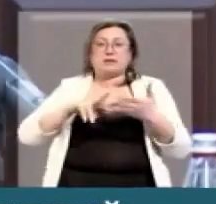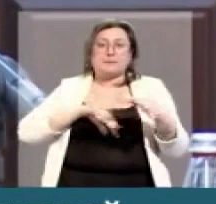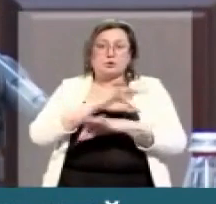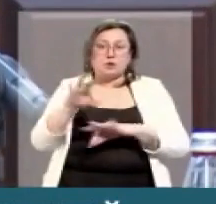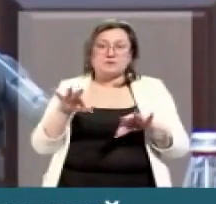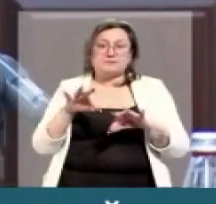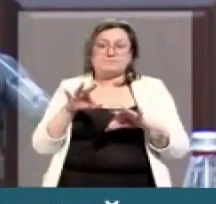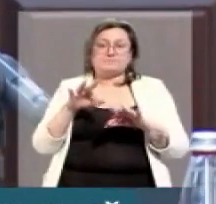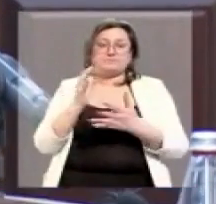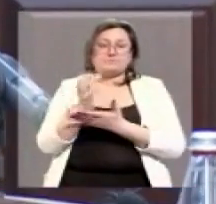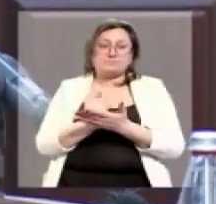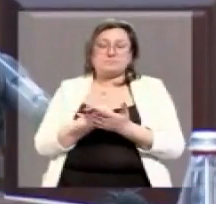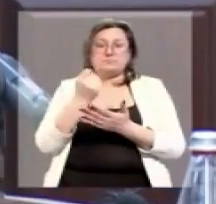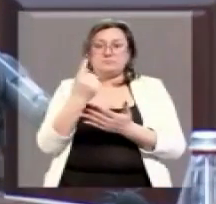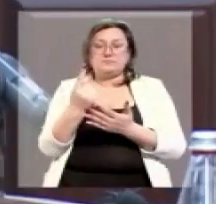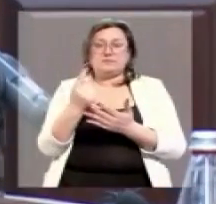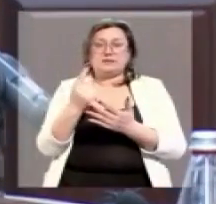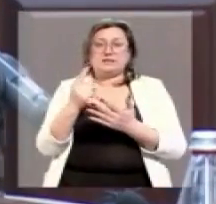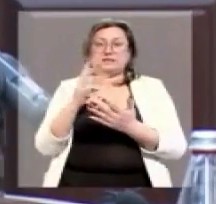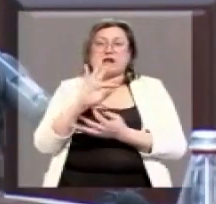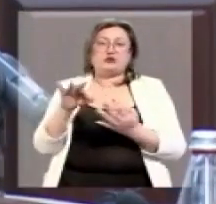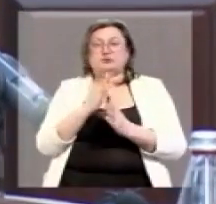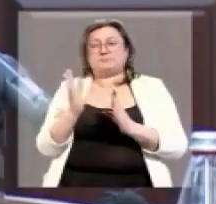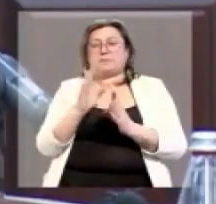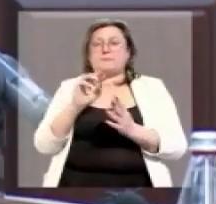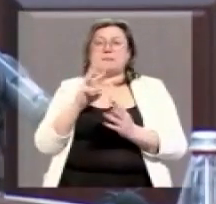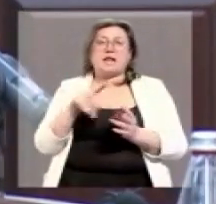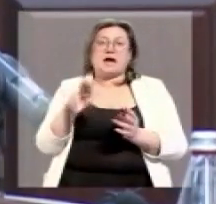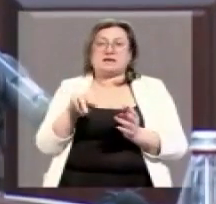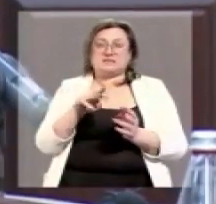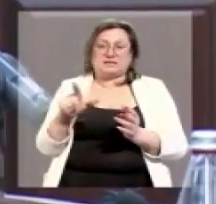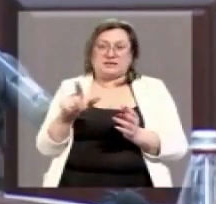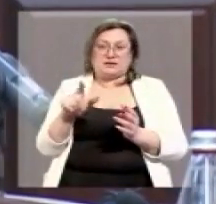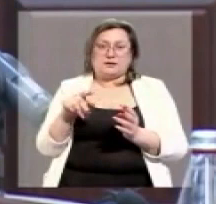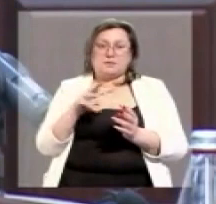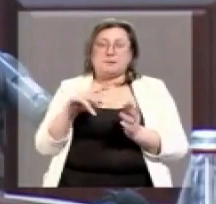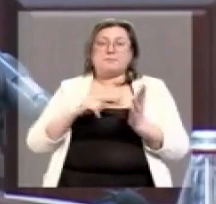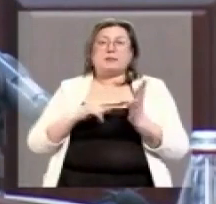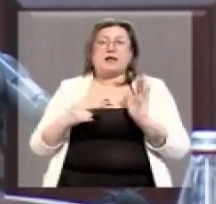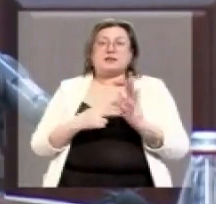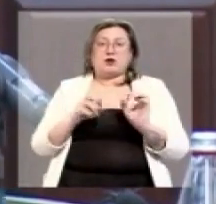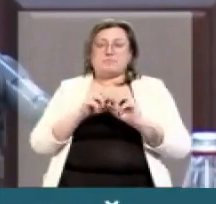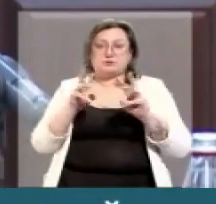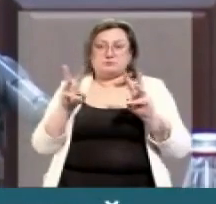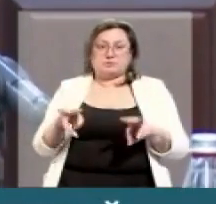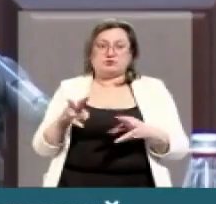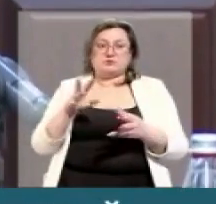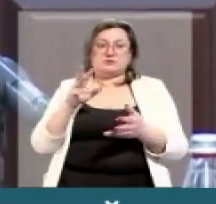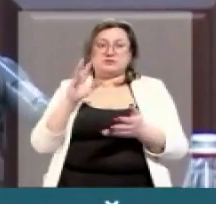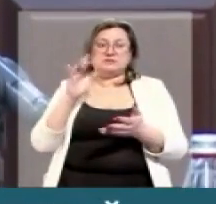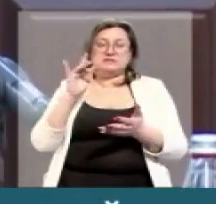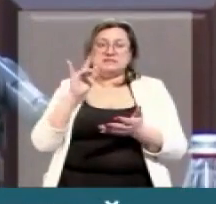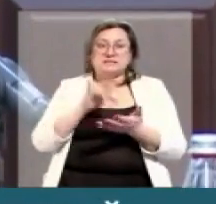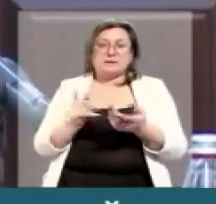проектов предусмотрено 11 с лишним миллиардов тенге. Мы планируем обеспечить